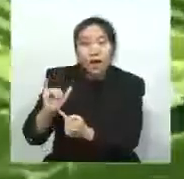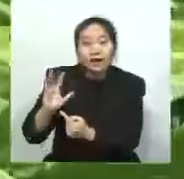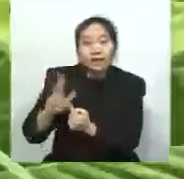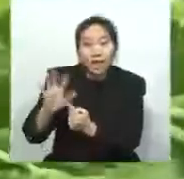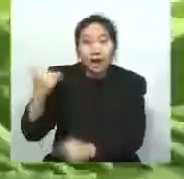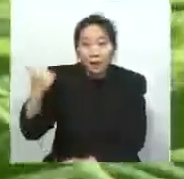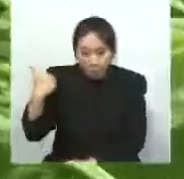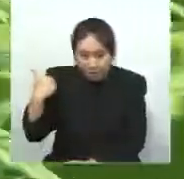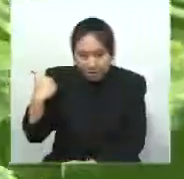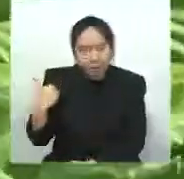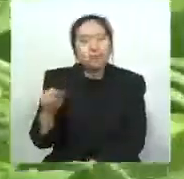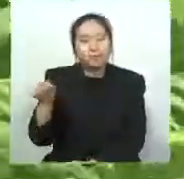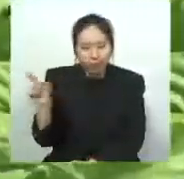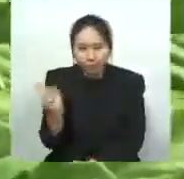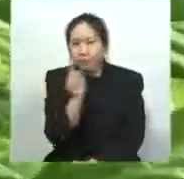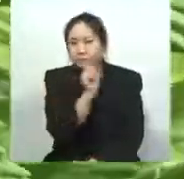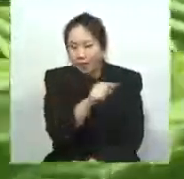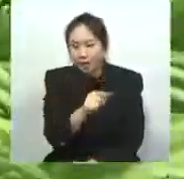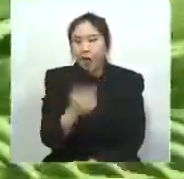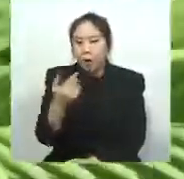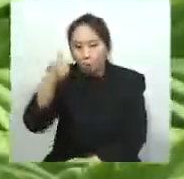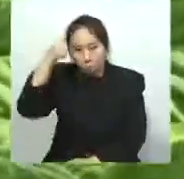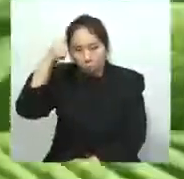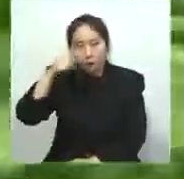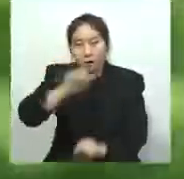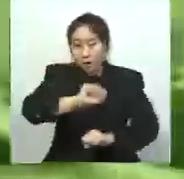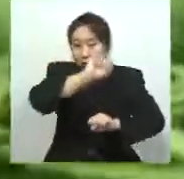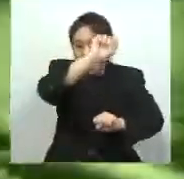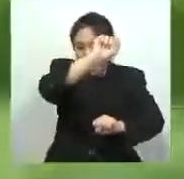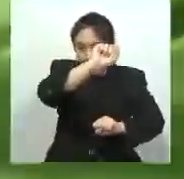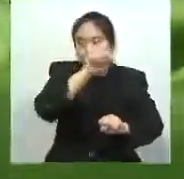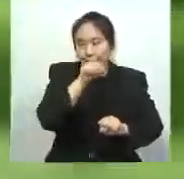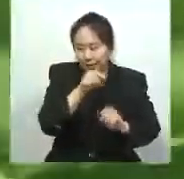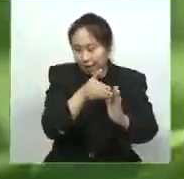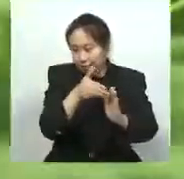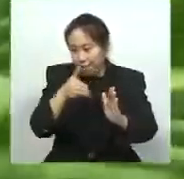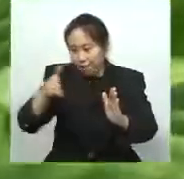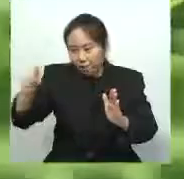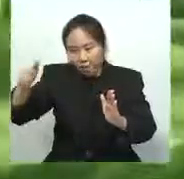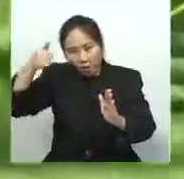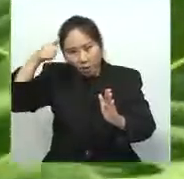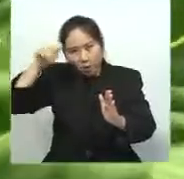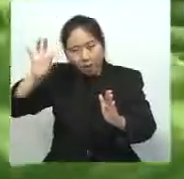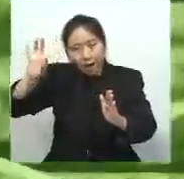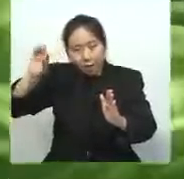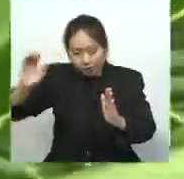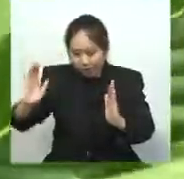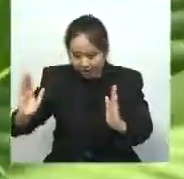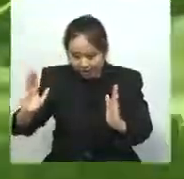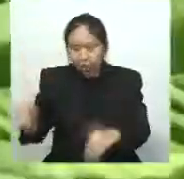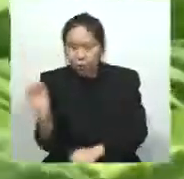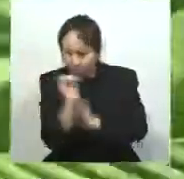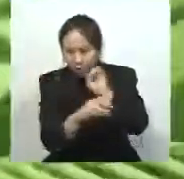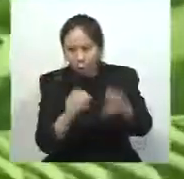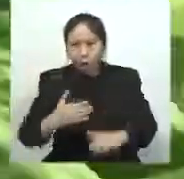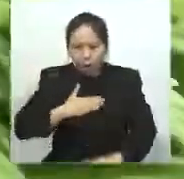ยกำหนดให้ผู้ครอบครองกัญชาต้องแจ้งภายใน90วันตั้งแต่พระราชบัญญัติยาเสพติดให้โทษฉบับที่7พ.ศ.